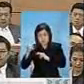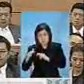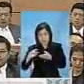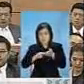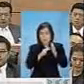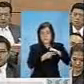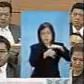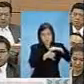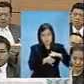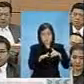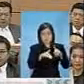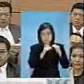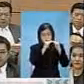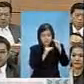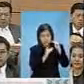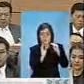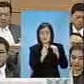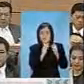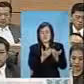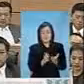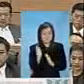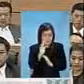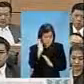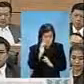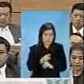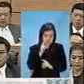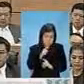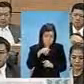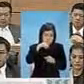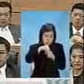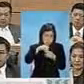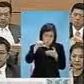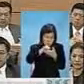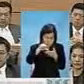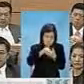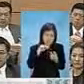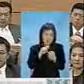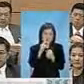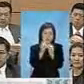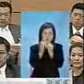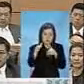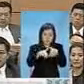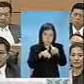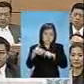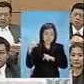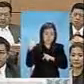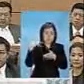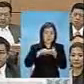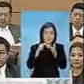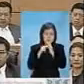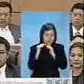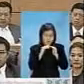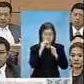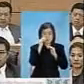ทั้งที่ผมยืนยันว่าไม่ใช่เพราะเจตนารมณ์เดิมก็ให้สิทธิอยู่แล้วแล้วแก้ไขแบบนี้ประชาชนก็มีสิทธิอยู่เป็นแต่